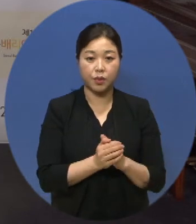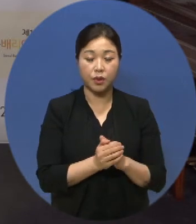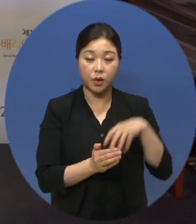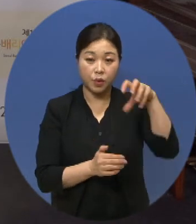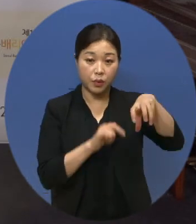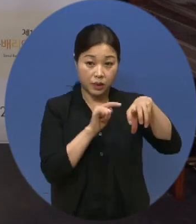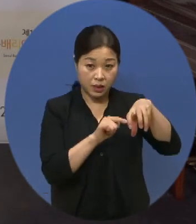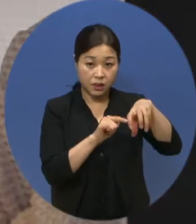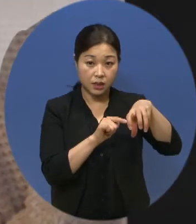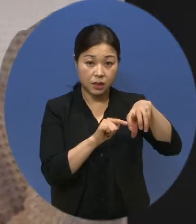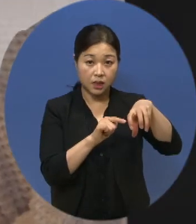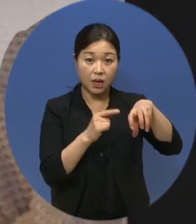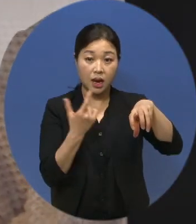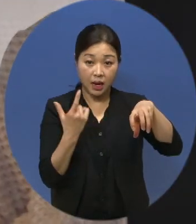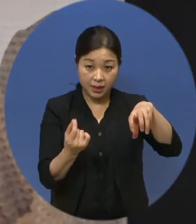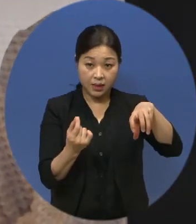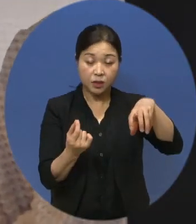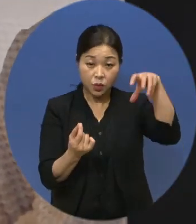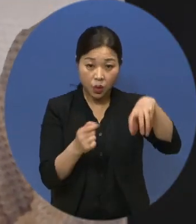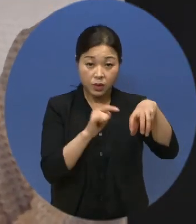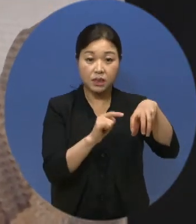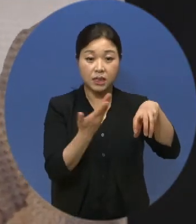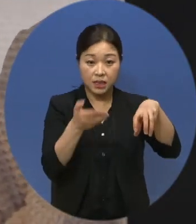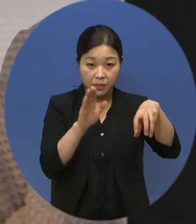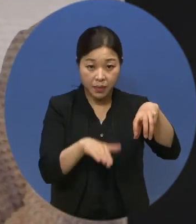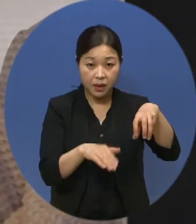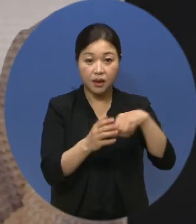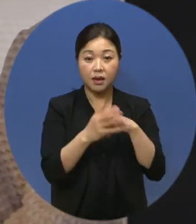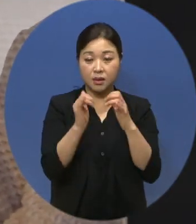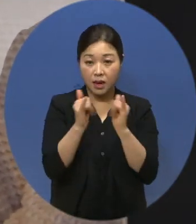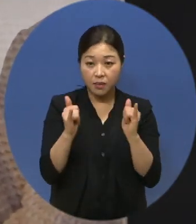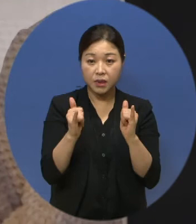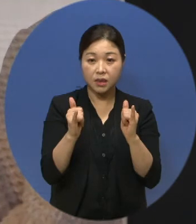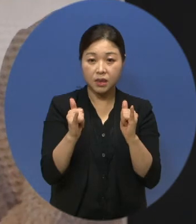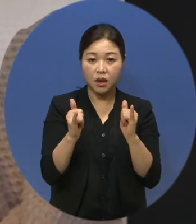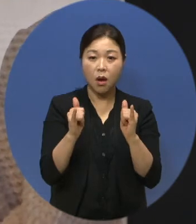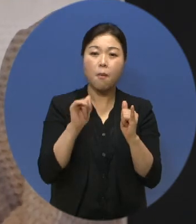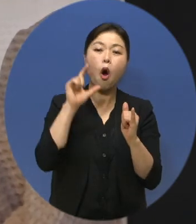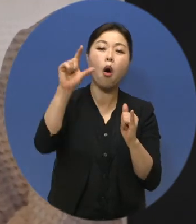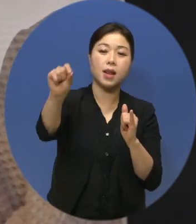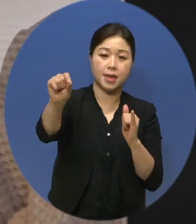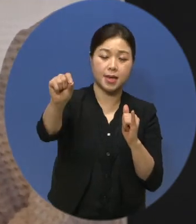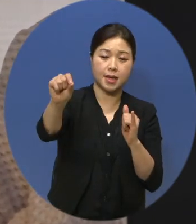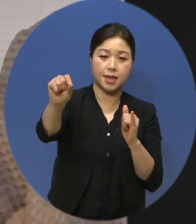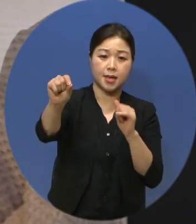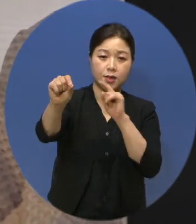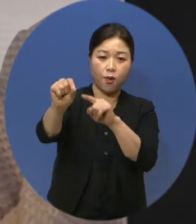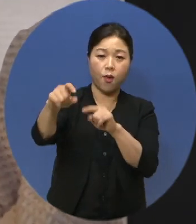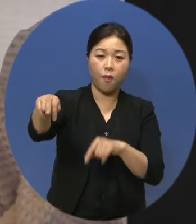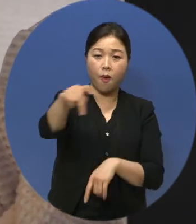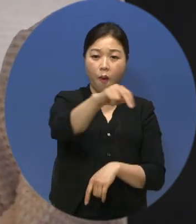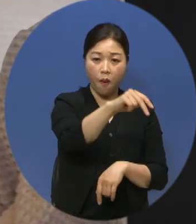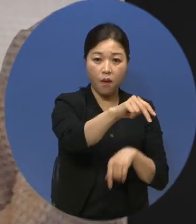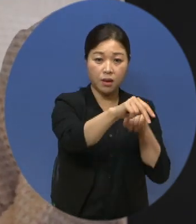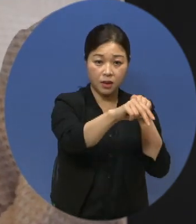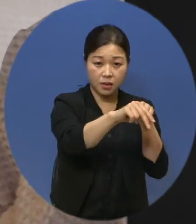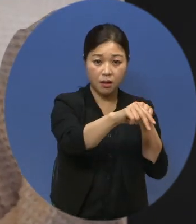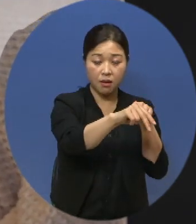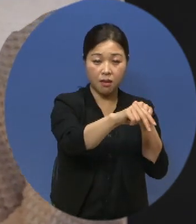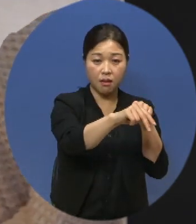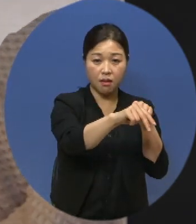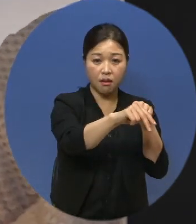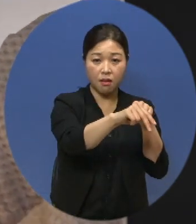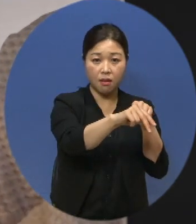장소가 같은 장소에서도 인물들이 좀 멀찍이 떨어져 있거나 이동을 해서 이제 서로